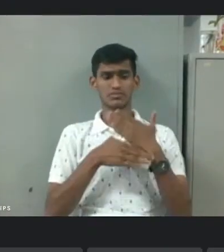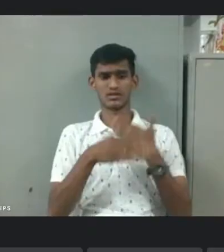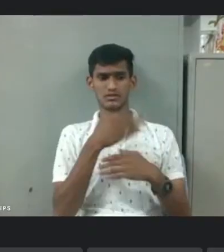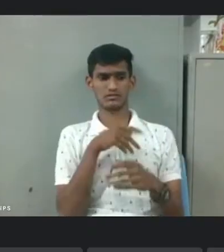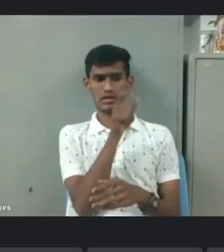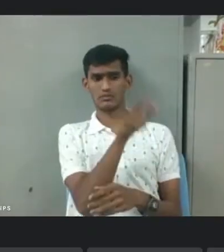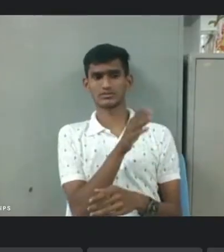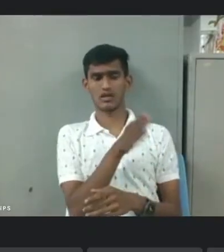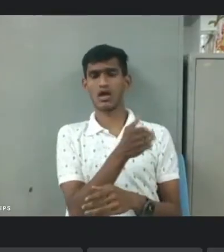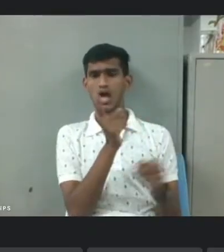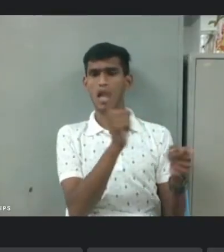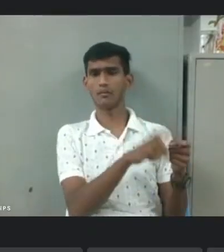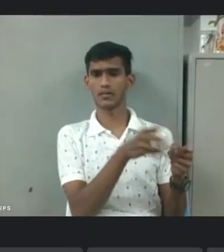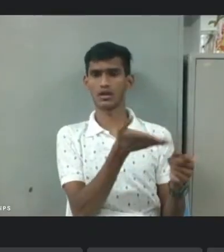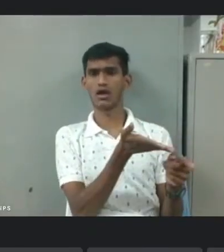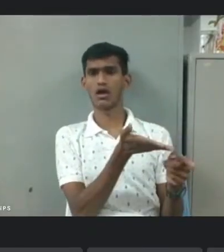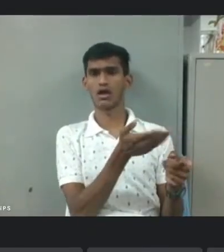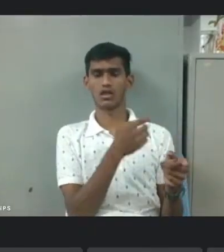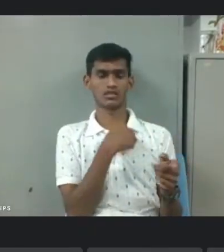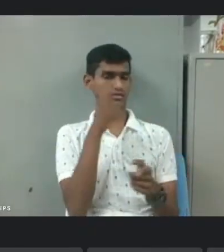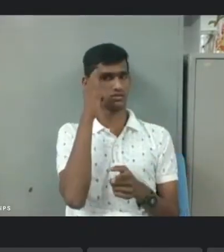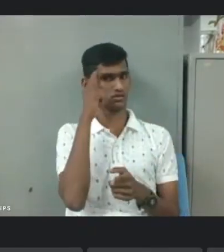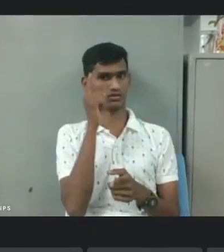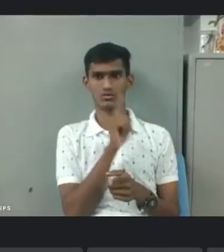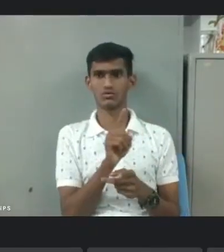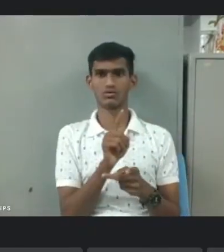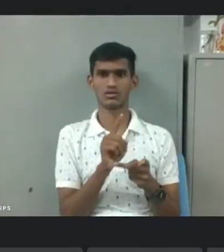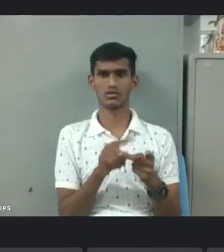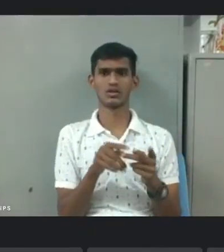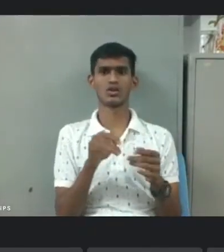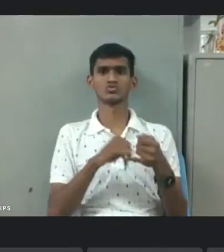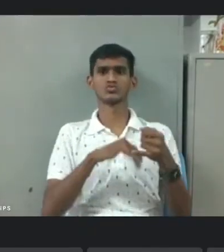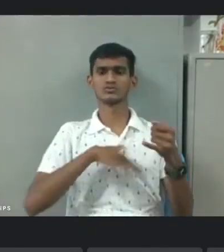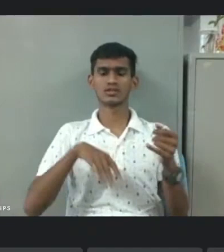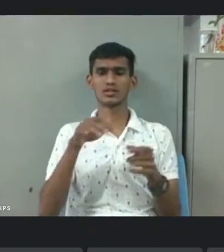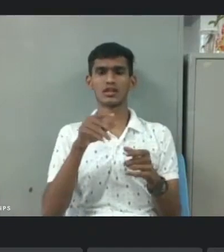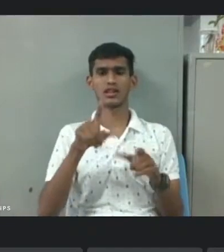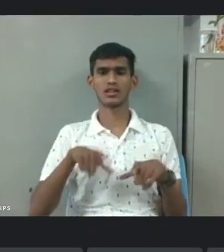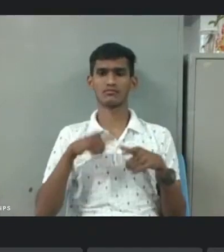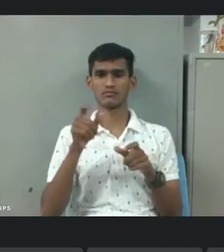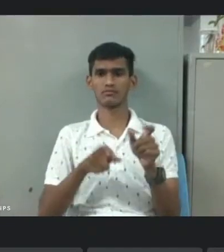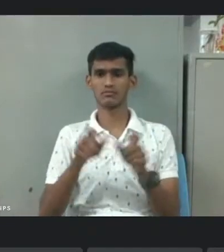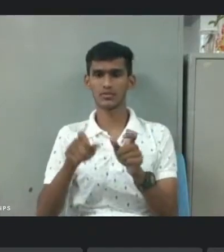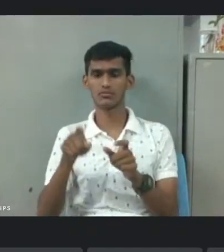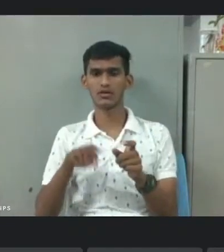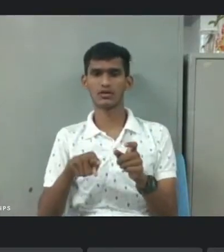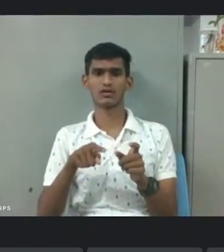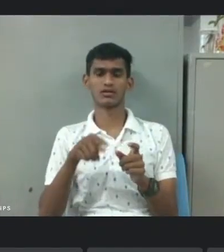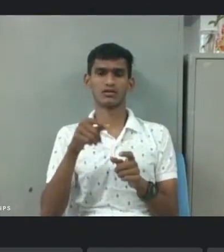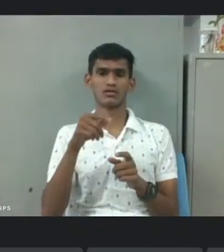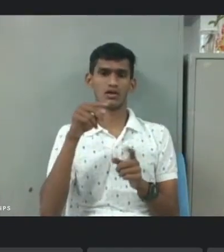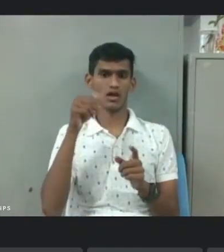കാര്യമാണ്, നമുക്ക് വരുന്ന ഒരു കാര്യമല്ല. ആ രീതിയിലുള്ള ഒരു ചിന്താഗതി, സമൂഹത്തിന്റെ ചിന്താഗതിയാണ് ഏറ്റവും കൂടുതൽ എനിക്കൊരു